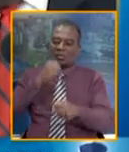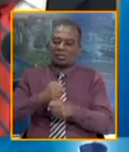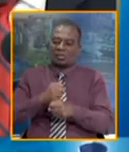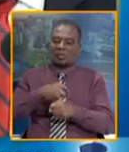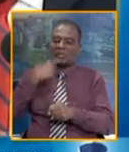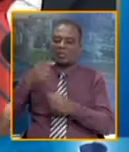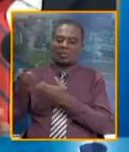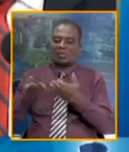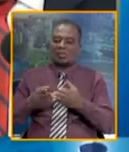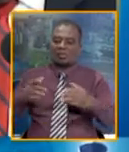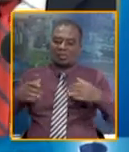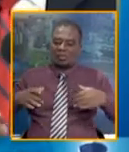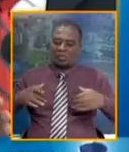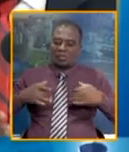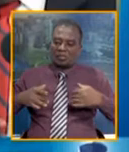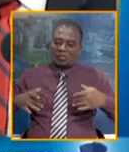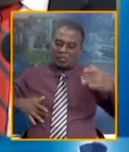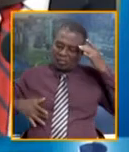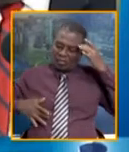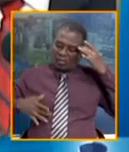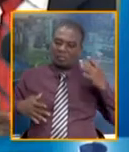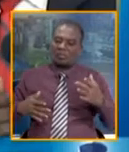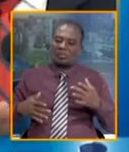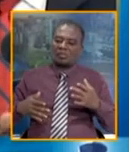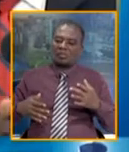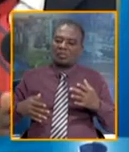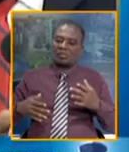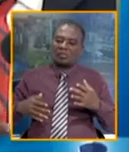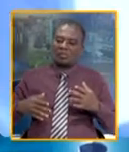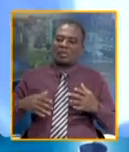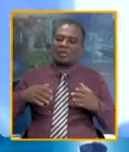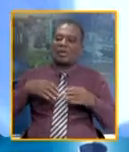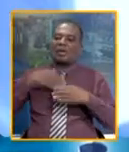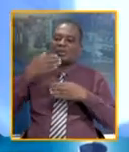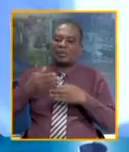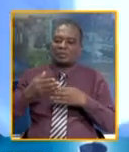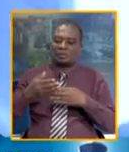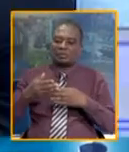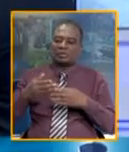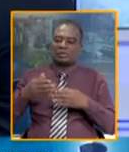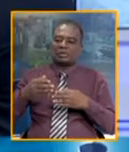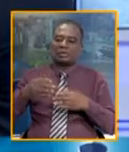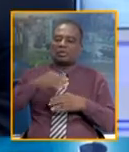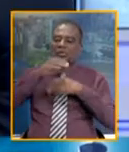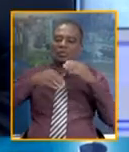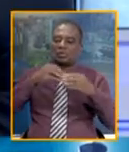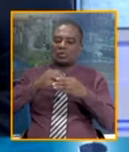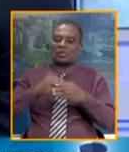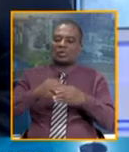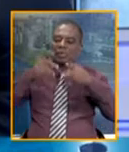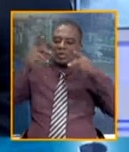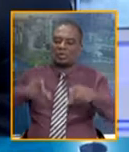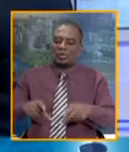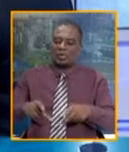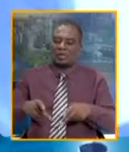chroniques. Enfin, une dernière phase, la phase la plus grande, concernera toutes les personnes âgées de 18 ans à 49